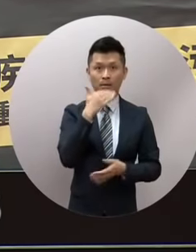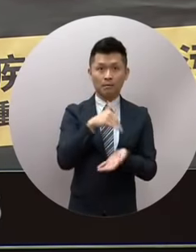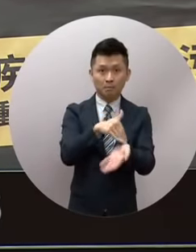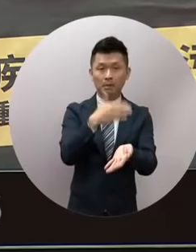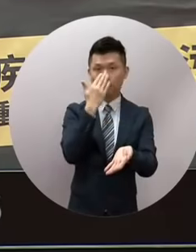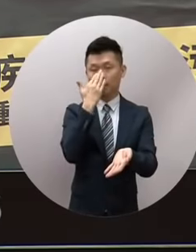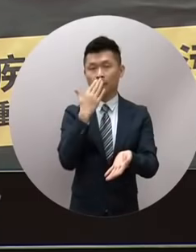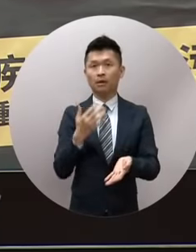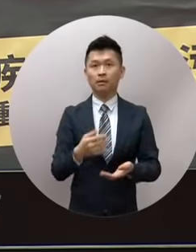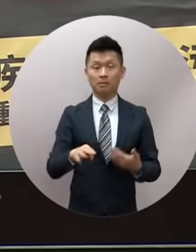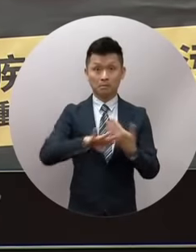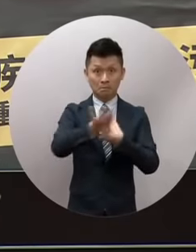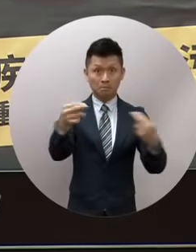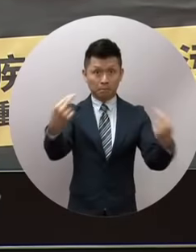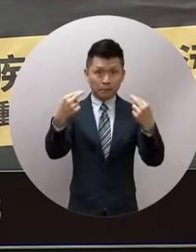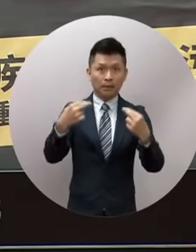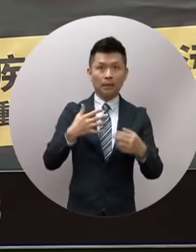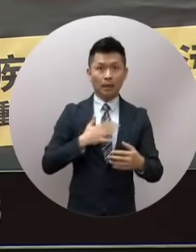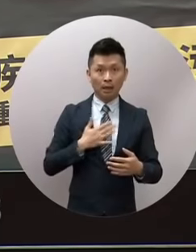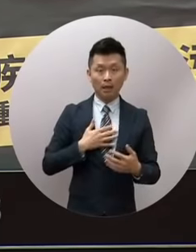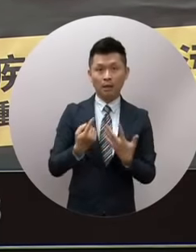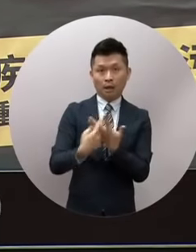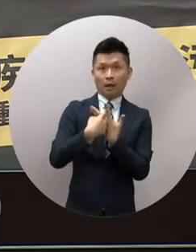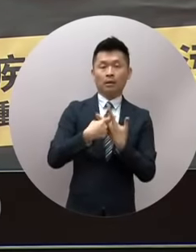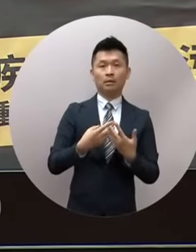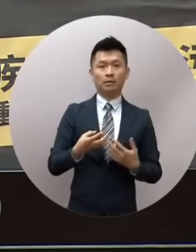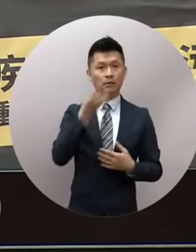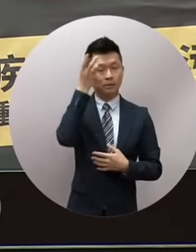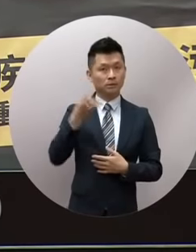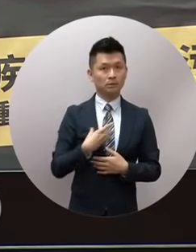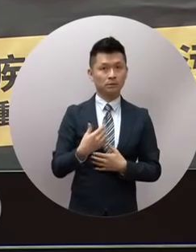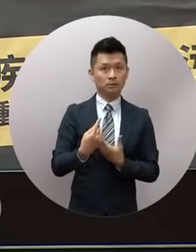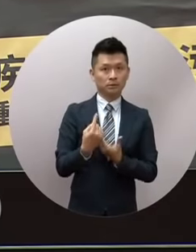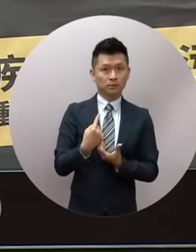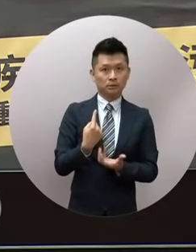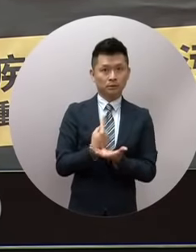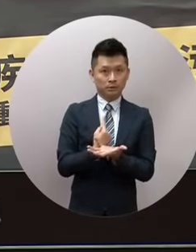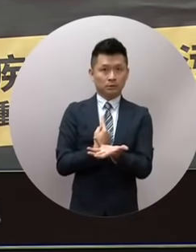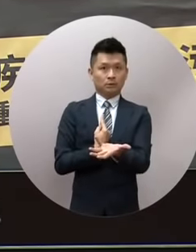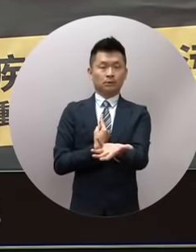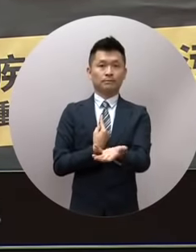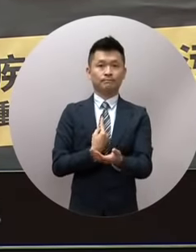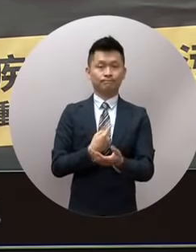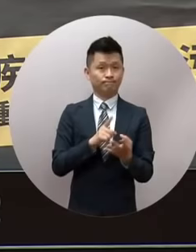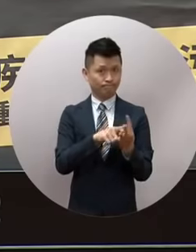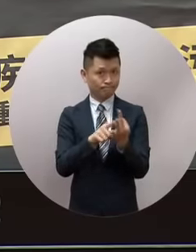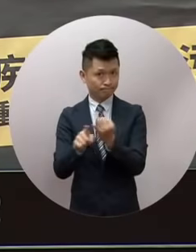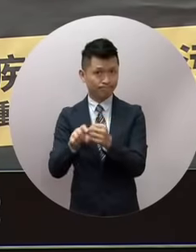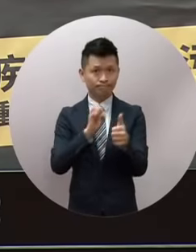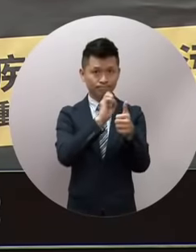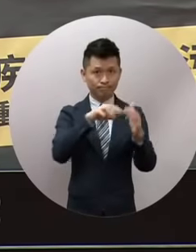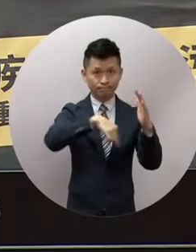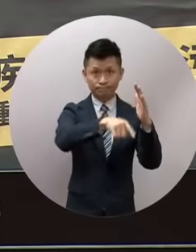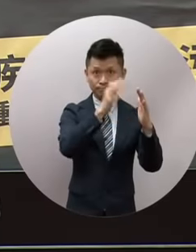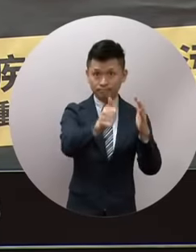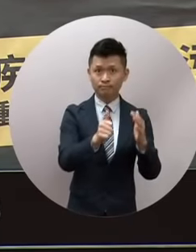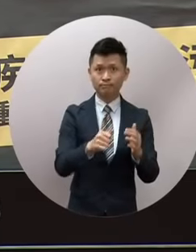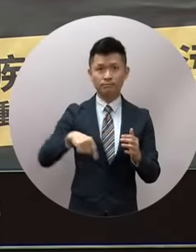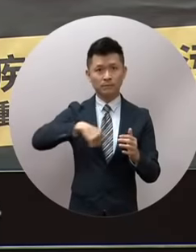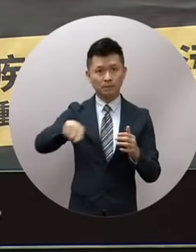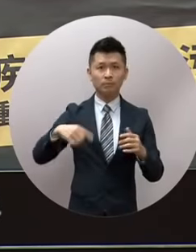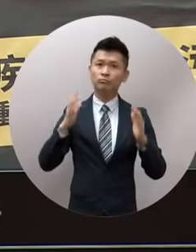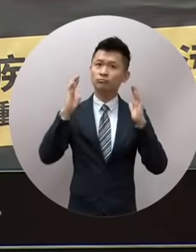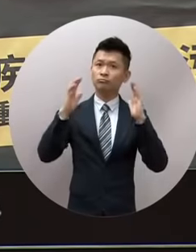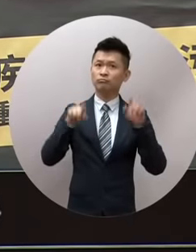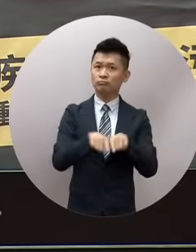去求助，因为他们也很怕被歧视或被排挤。所以我们很希望说这些东西都能够让院长知道说，他们其实真的在很多时候他们其实是很